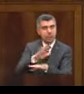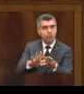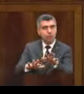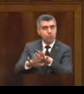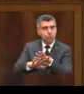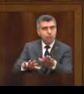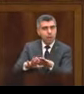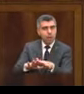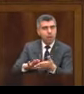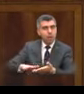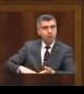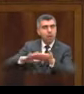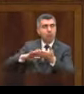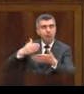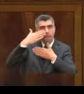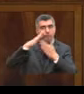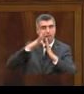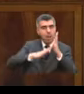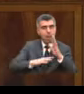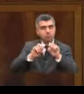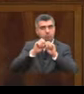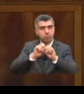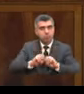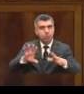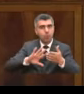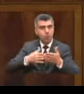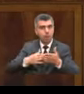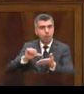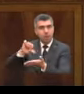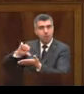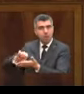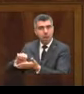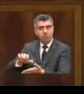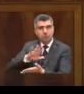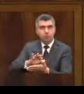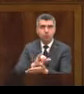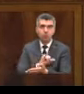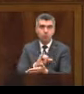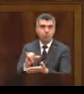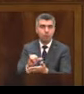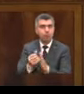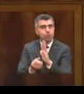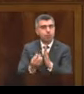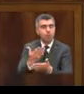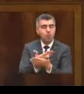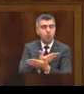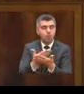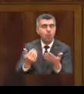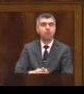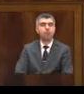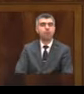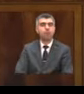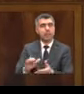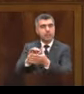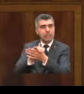لها أثر على المستوى الترابي، وأن ما تكونش فقط برامج مركزية ولكن لابد أن يكون لها أثر على المستوى الترابي